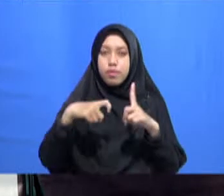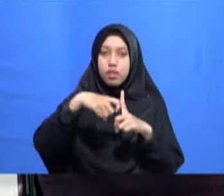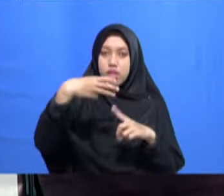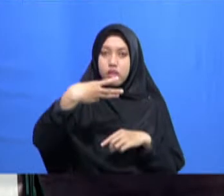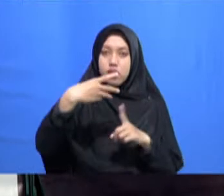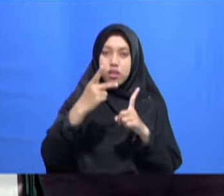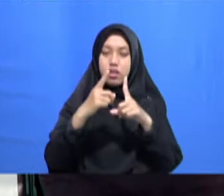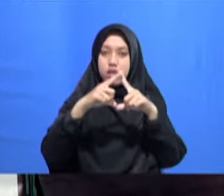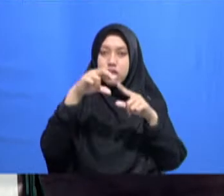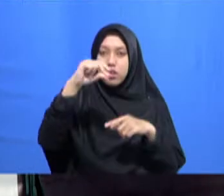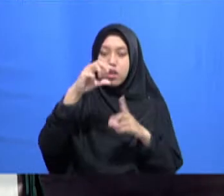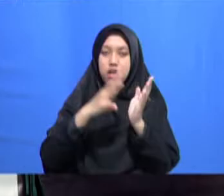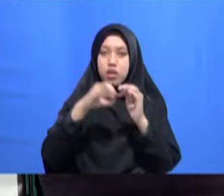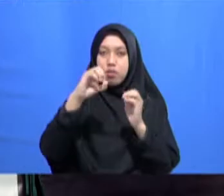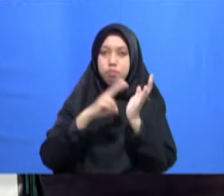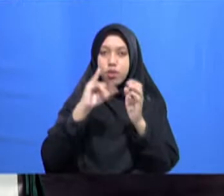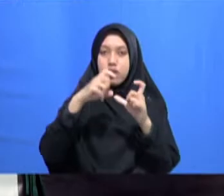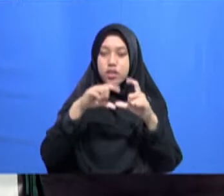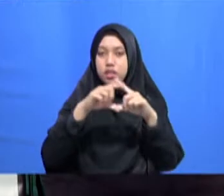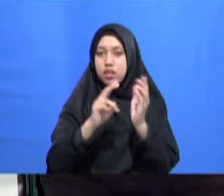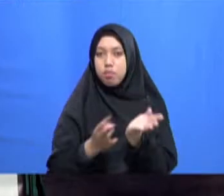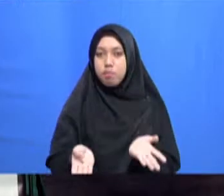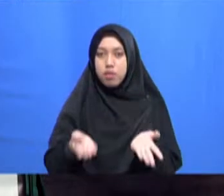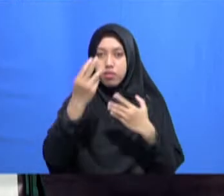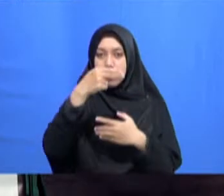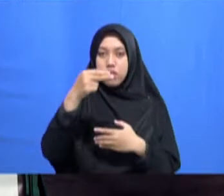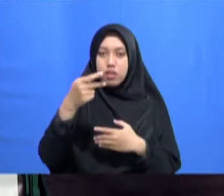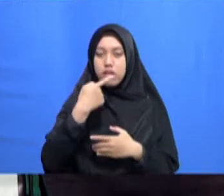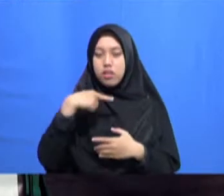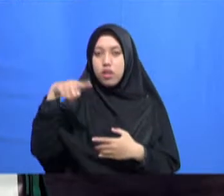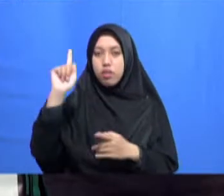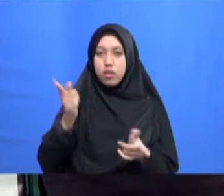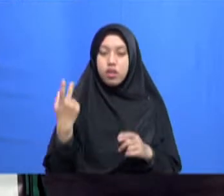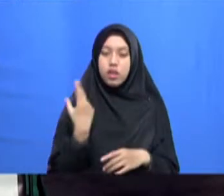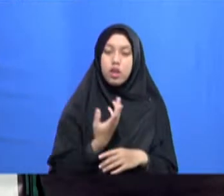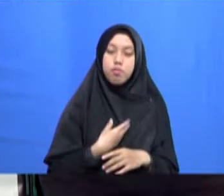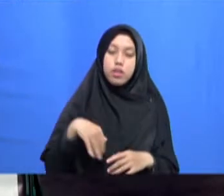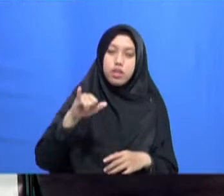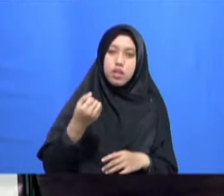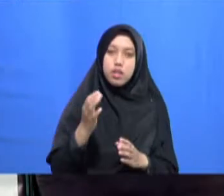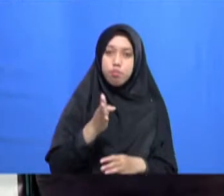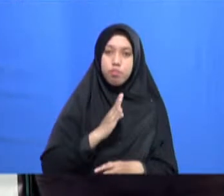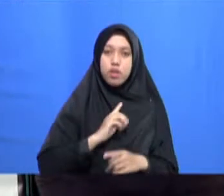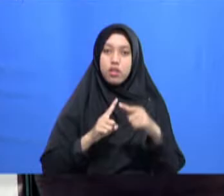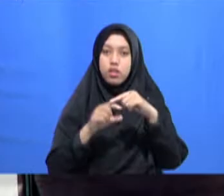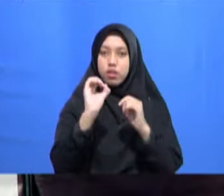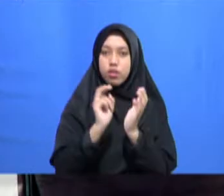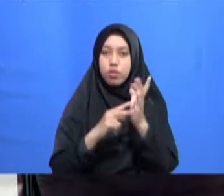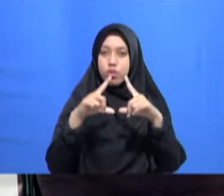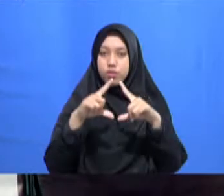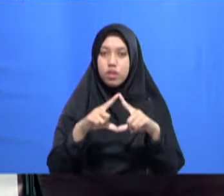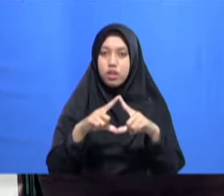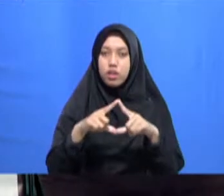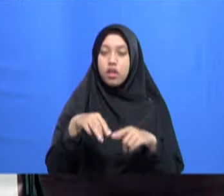keharmonisan pembangunan di Indonesia. Insya Allah kalau kami menjadi Bupati Tojo Una-Una, maka program-program nasional yang memang kami telah